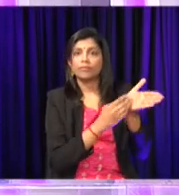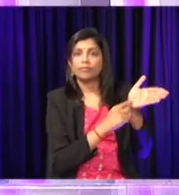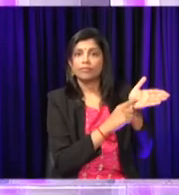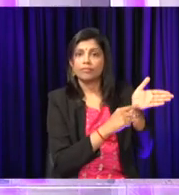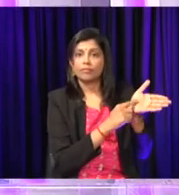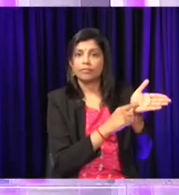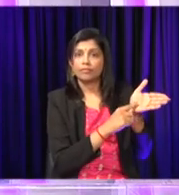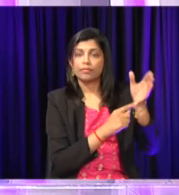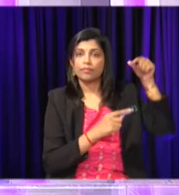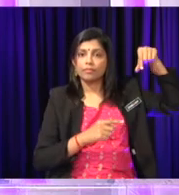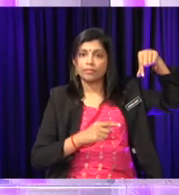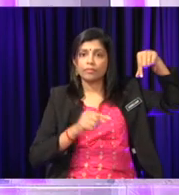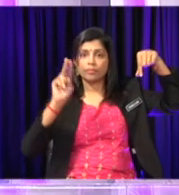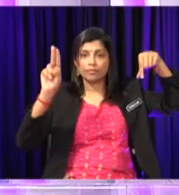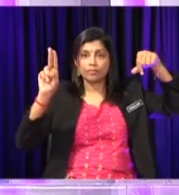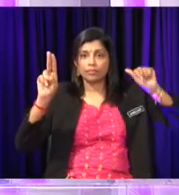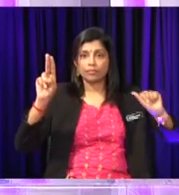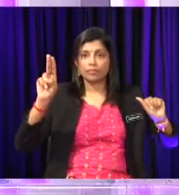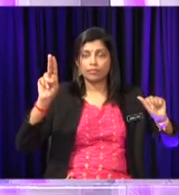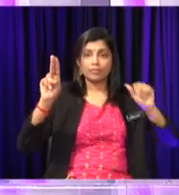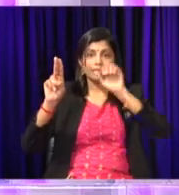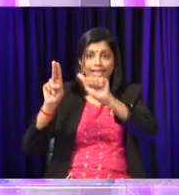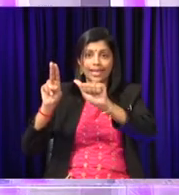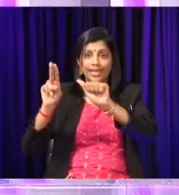dan juga oke Tunjukkan